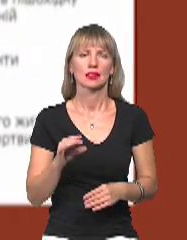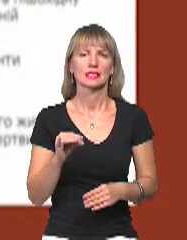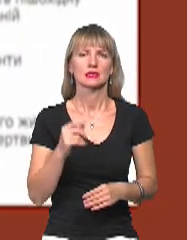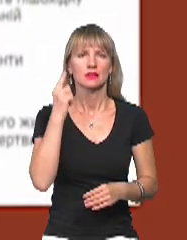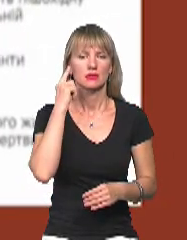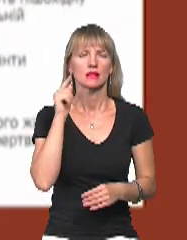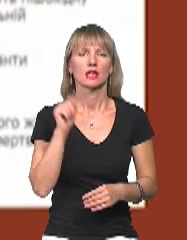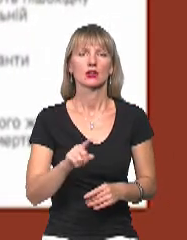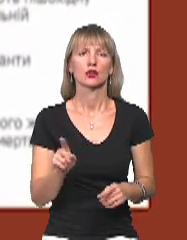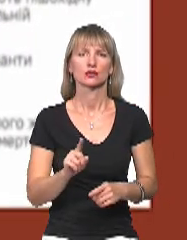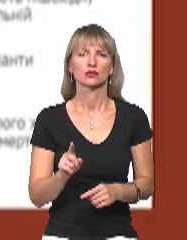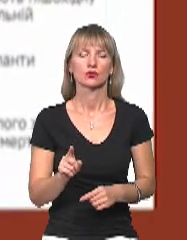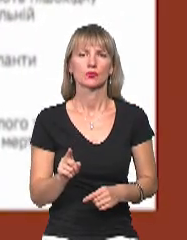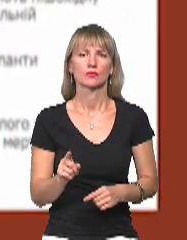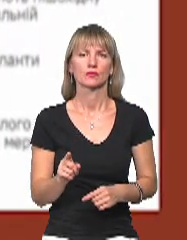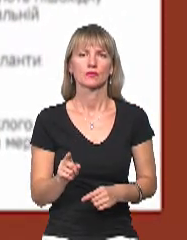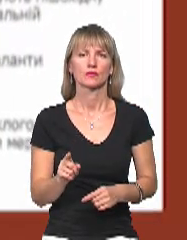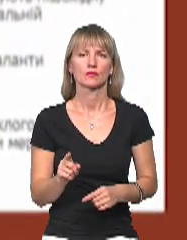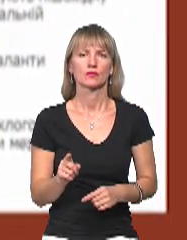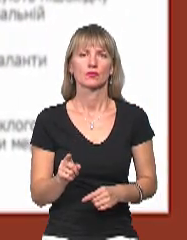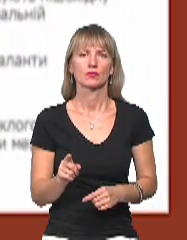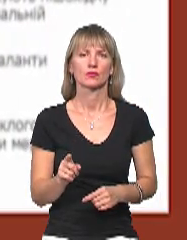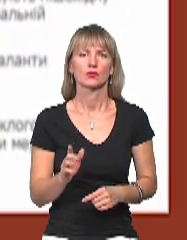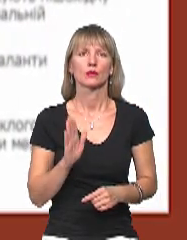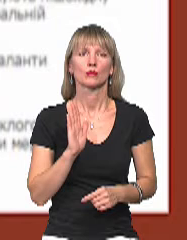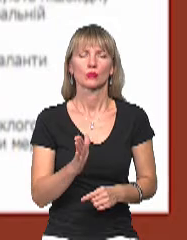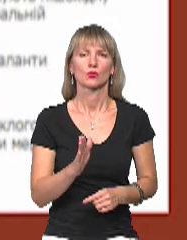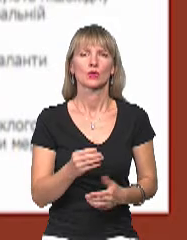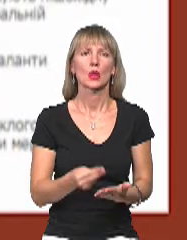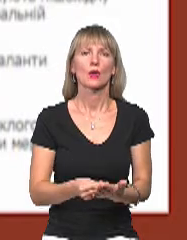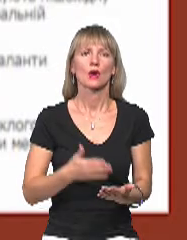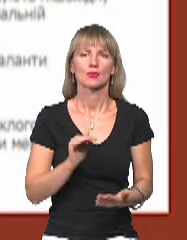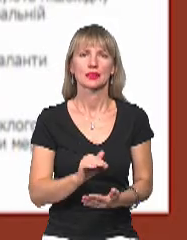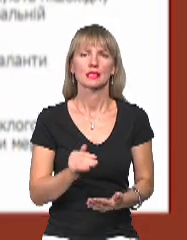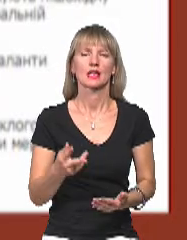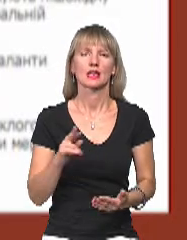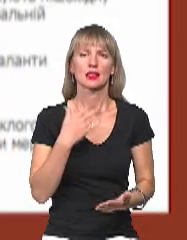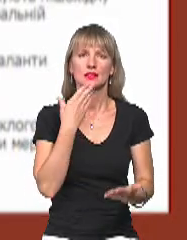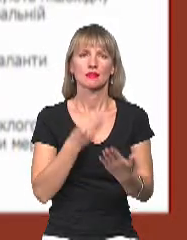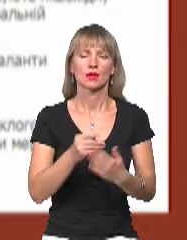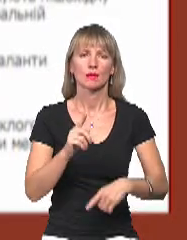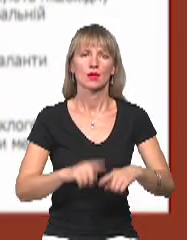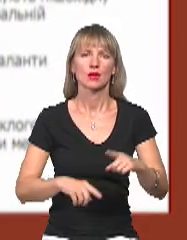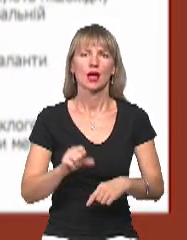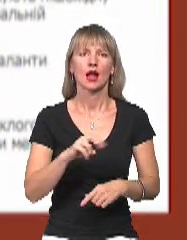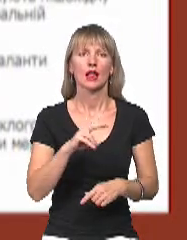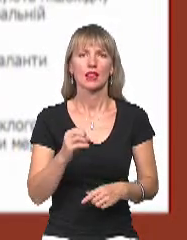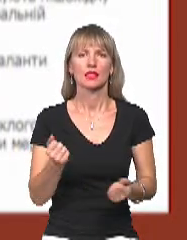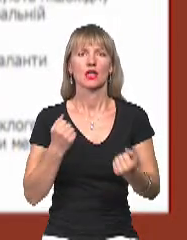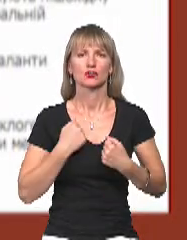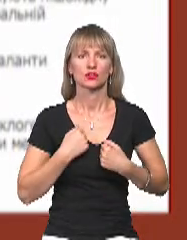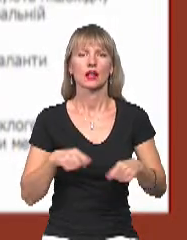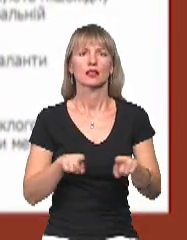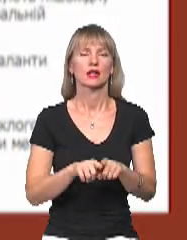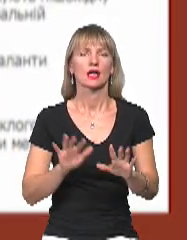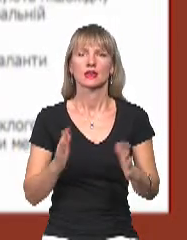що стануть, ну, дорогими дітьми, да, для своїх батьків. Але, на жаль, так